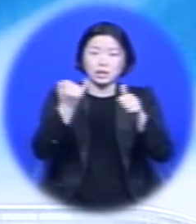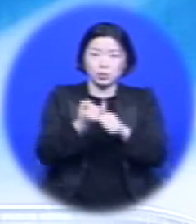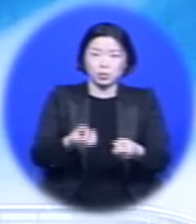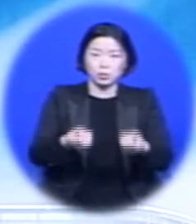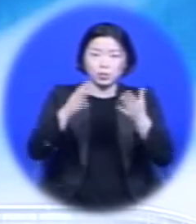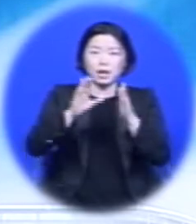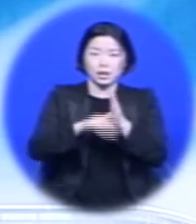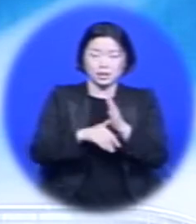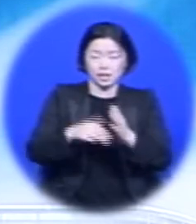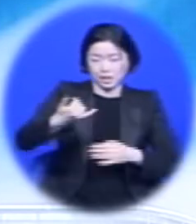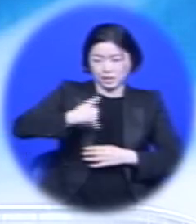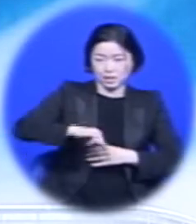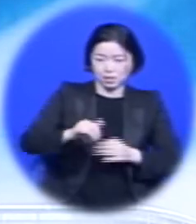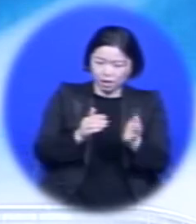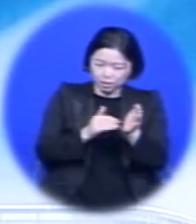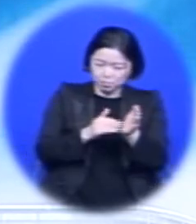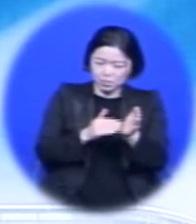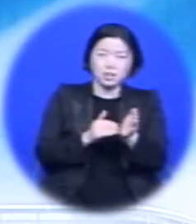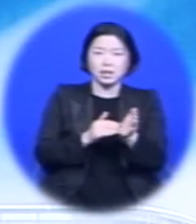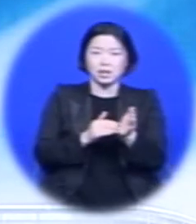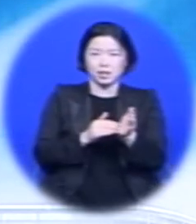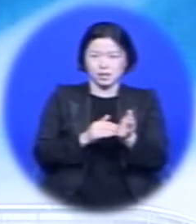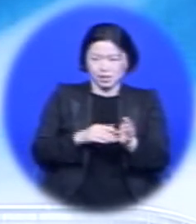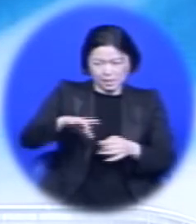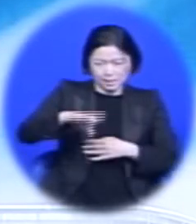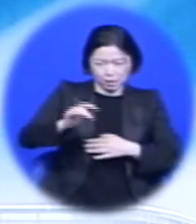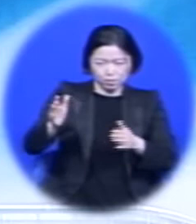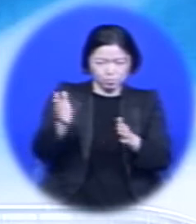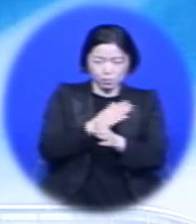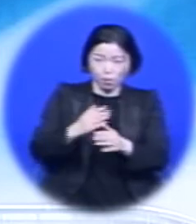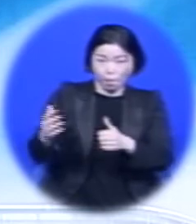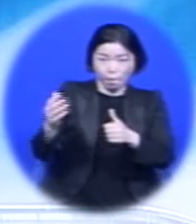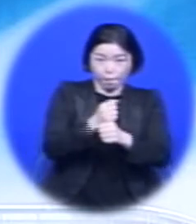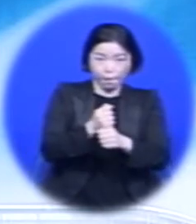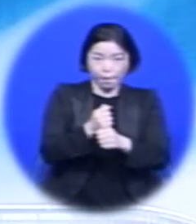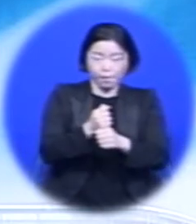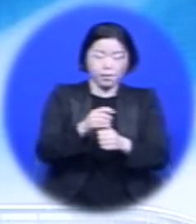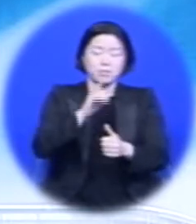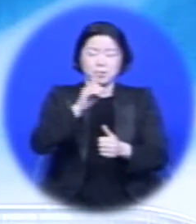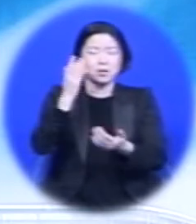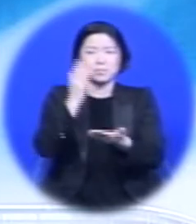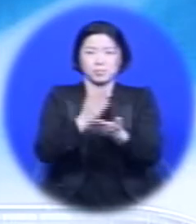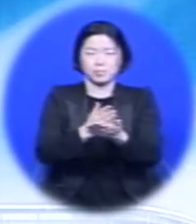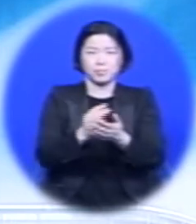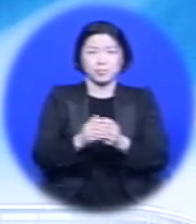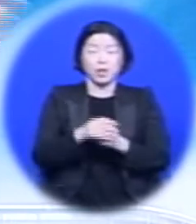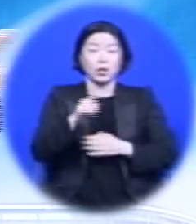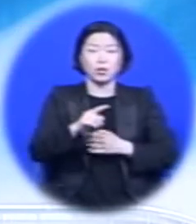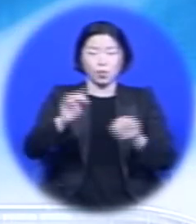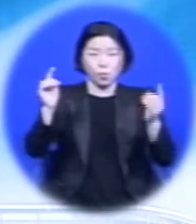자녀들에게 은밀하게 초장부터 확 잡아야 돼 이렇게 말하면 안 됩니다. 그건